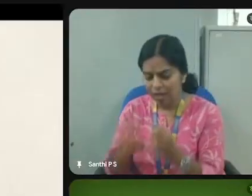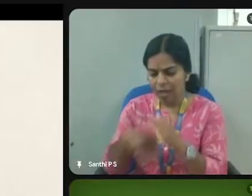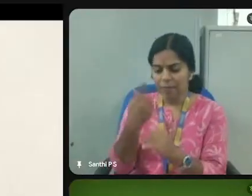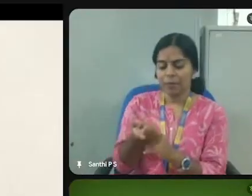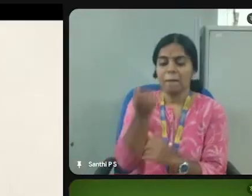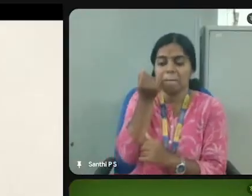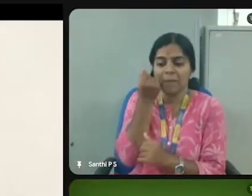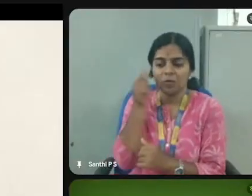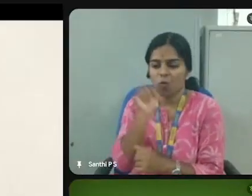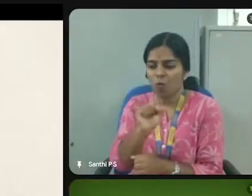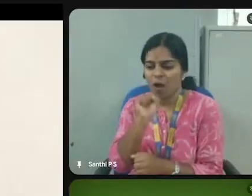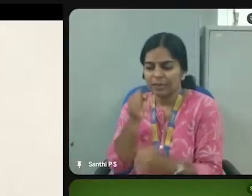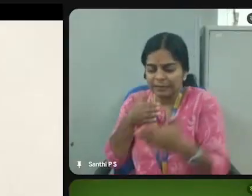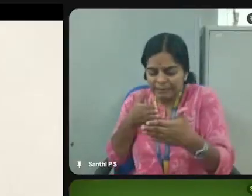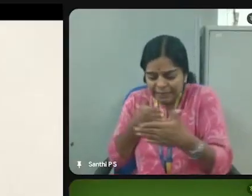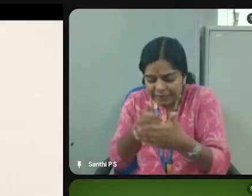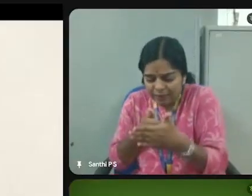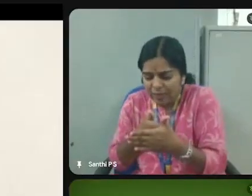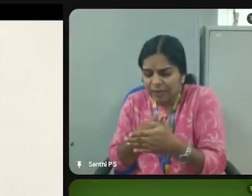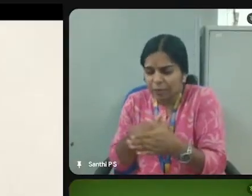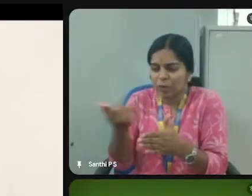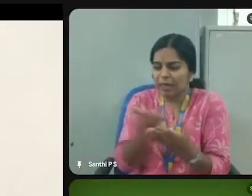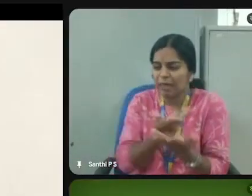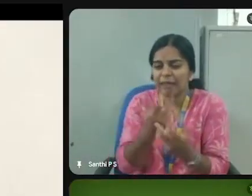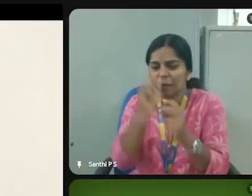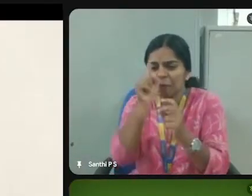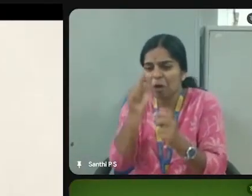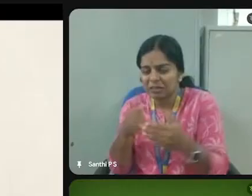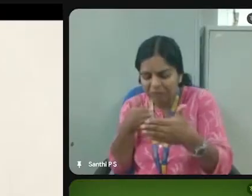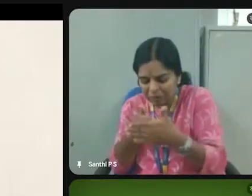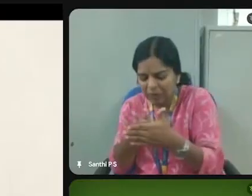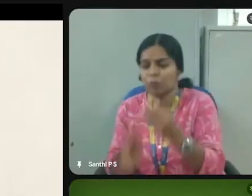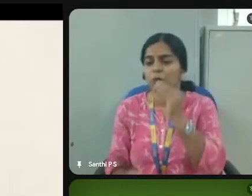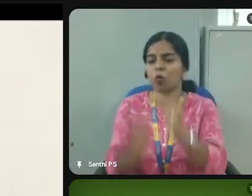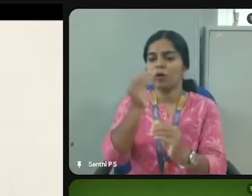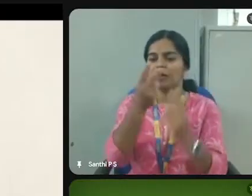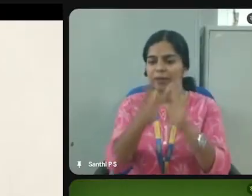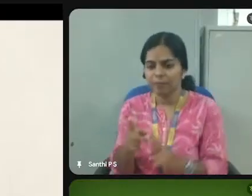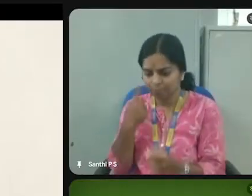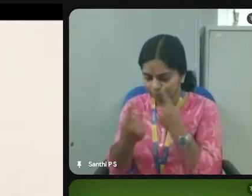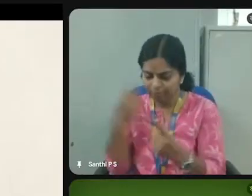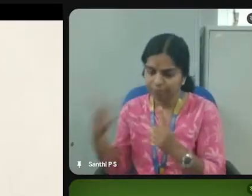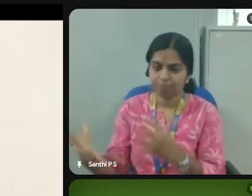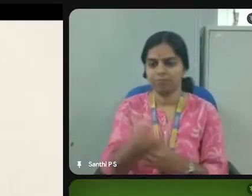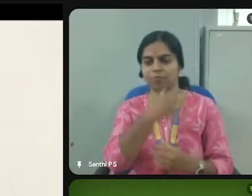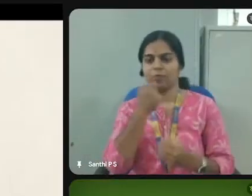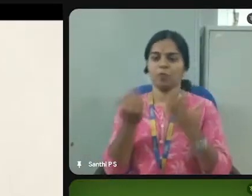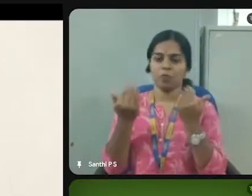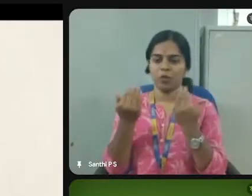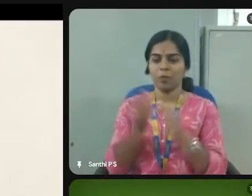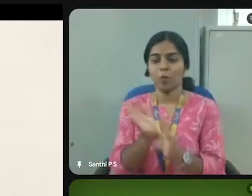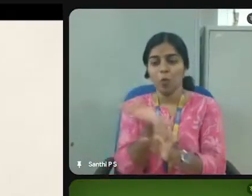യഥാർത്ഥ ബുദ്ധിമുട്ടുകൾ അല്ലെങ്കിൽ ഏതൊക്കെ ഏരിയാസിലാണ് ബുദ്ധിമുട്ടെന്ന് മനസ്സിലാക്കാൻ പറ്റുക. നമ്മൾ ആദ്യമായിട്ട് പഠന പരിമിതിയെ പറ്റി പറഞ്ഞപ്പോൾ